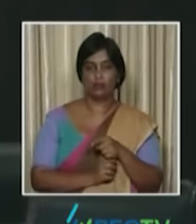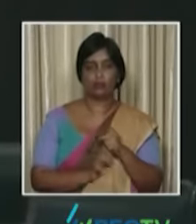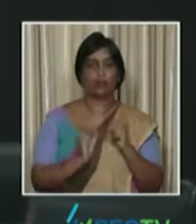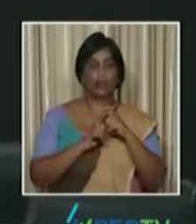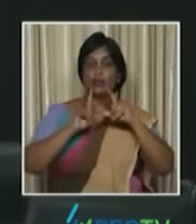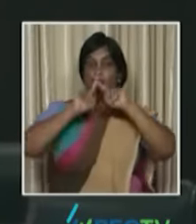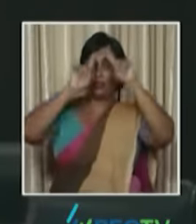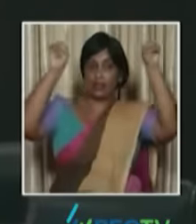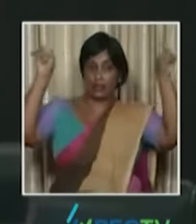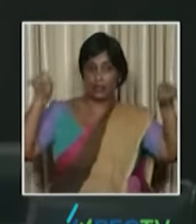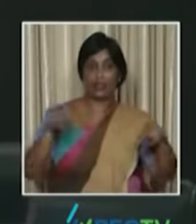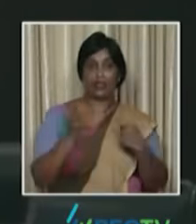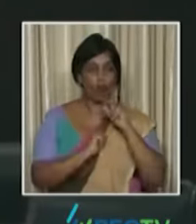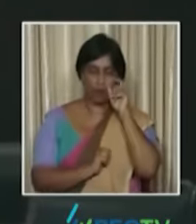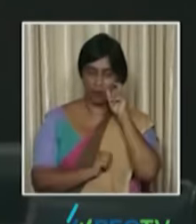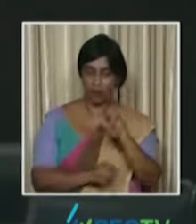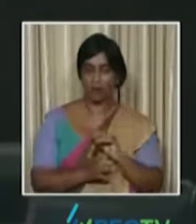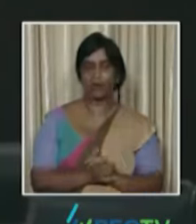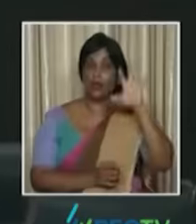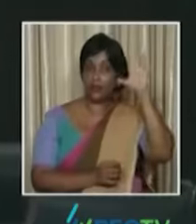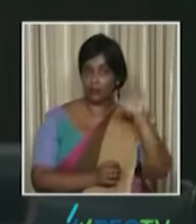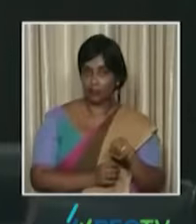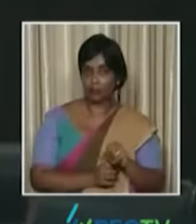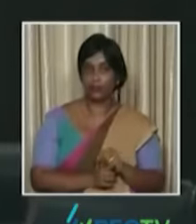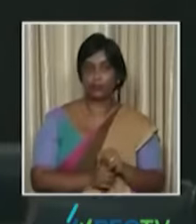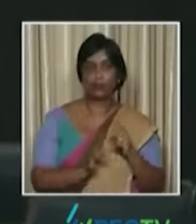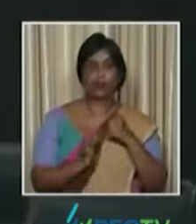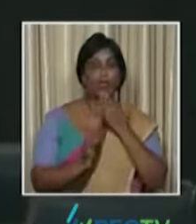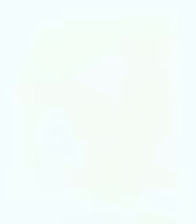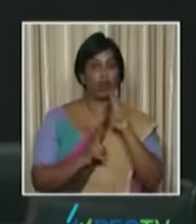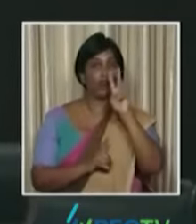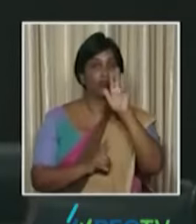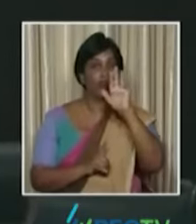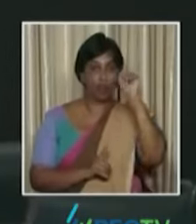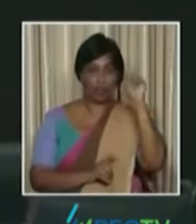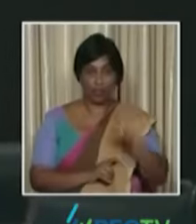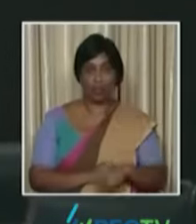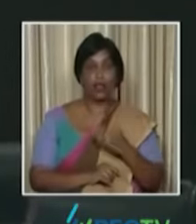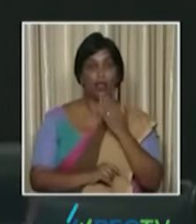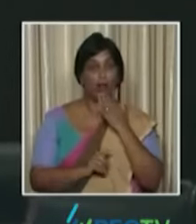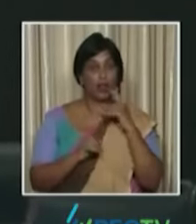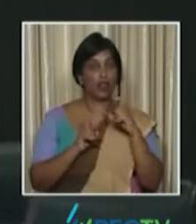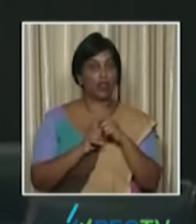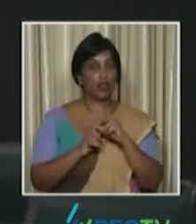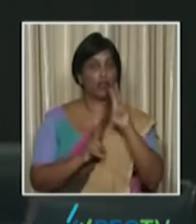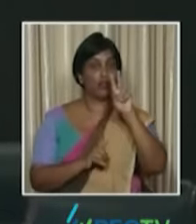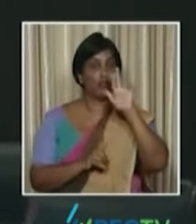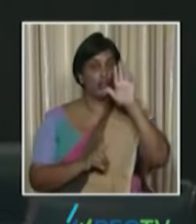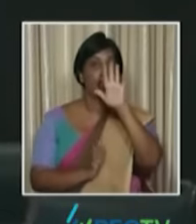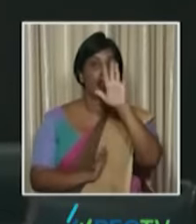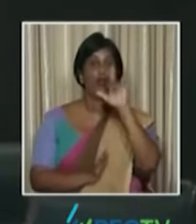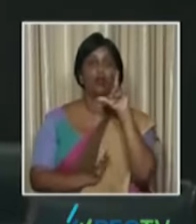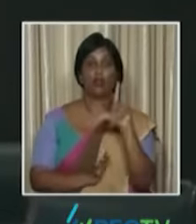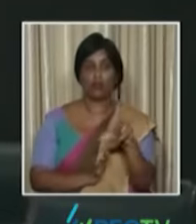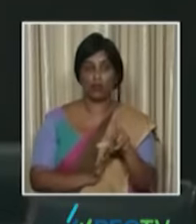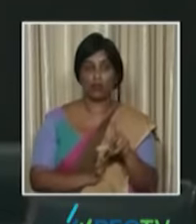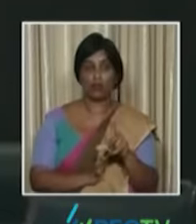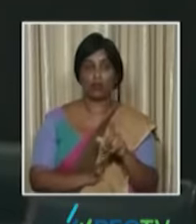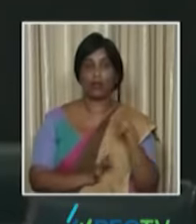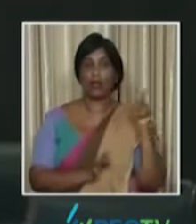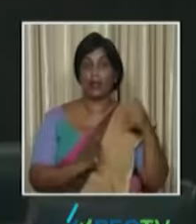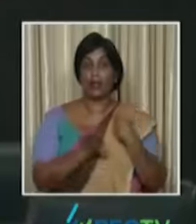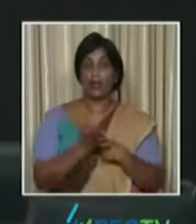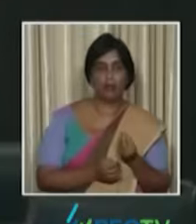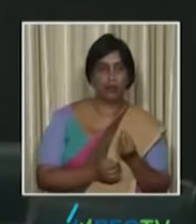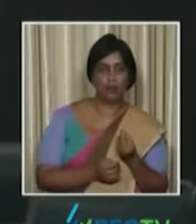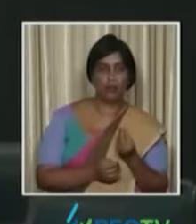LCD screen ක්‍රීඩා අංගන තුනකට. ගේන්නේ US$29,000. US$29,000 කියන්නේ ලක්ෂ 97යි. කස්ටම් එකෙන් කියනවා මේ